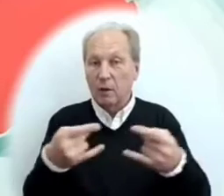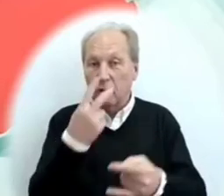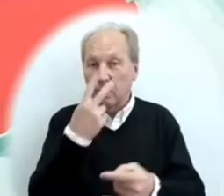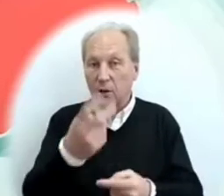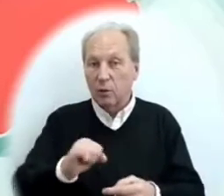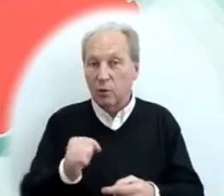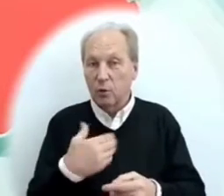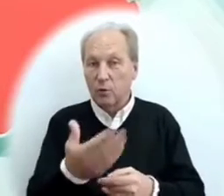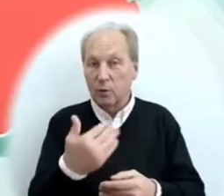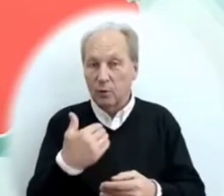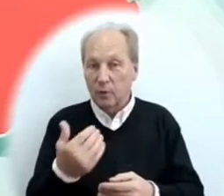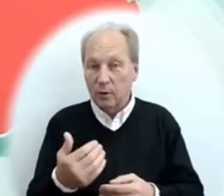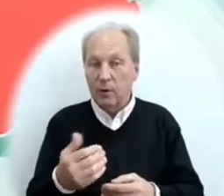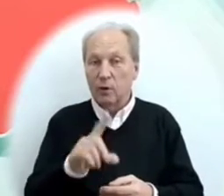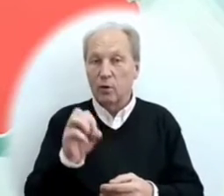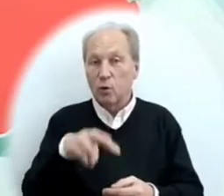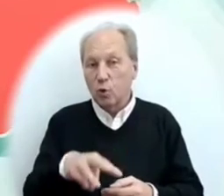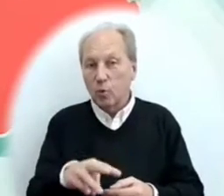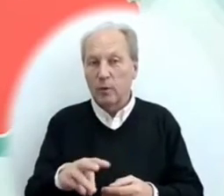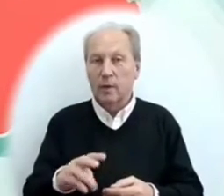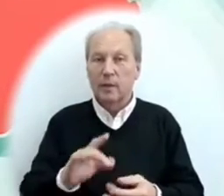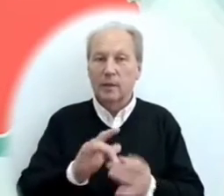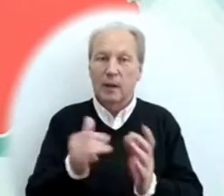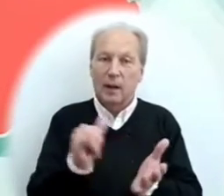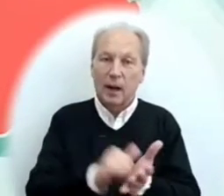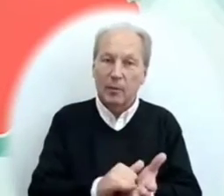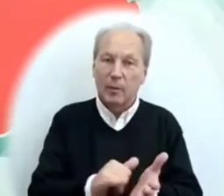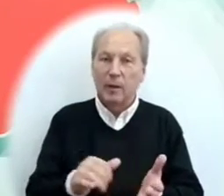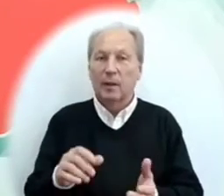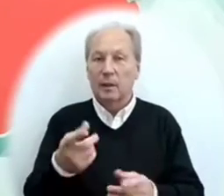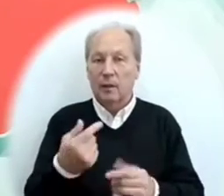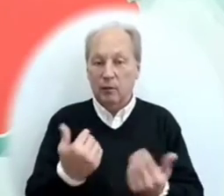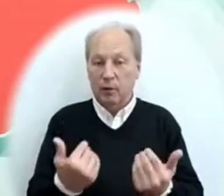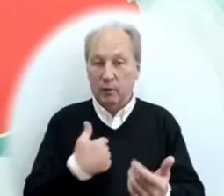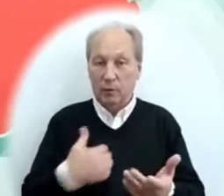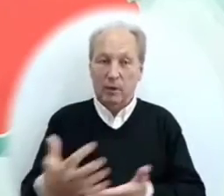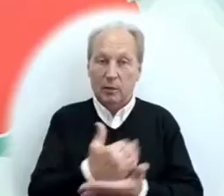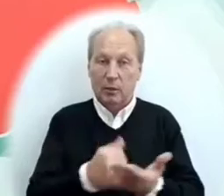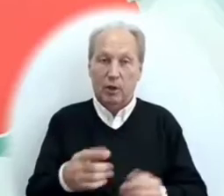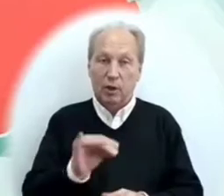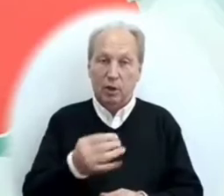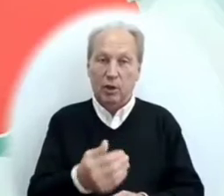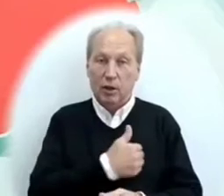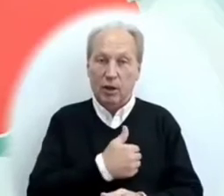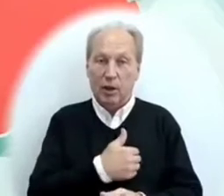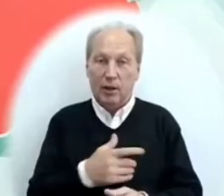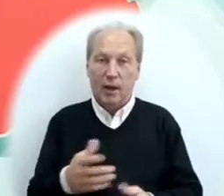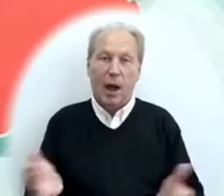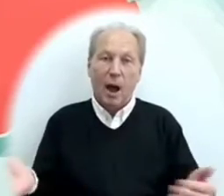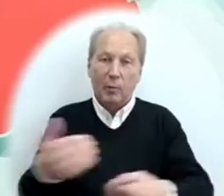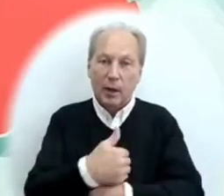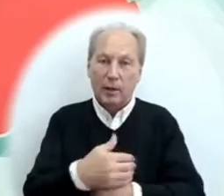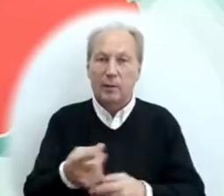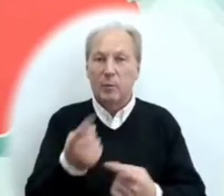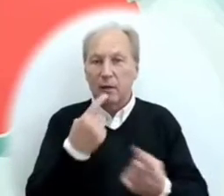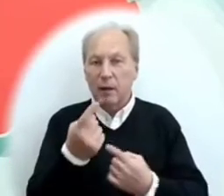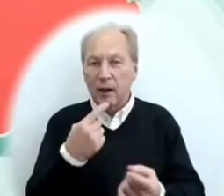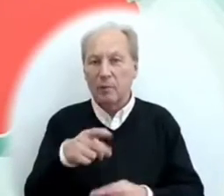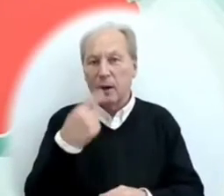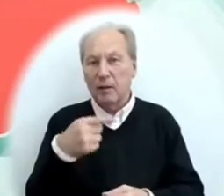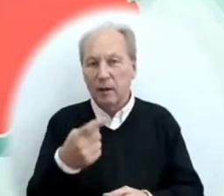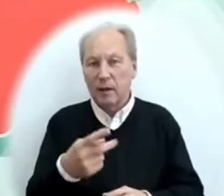эфирах, в инстаграмах, в зумах. И вот мы здесь сегодня собрались, и вот это желание прикоснуться, обняться, поговорить, поболтать, посмотреть в